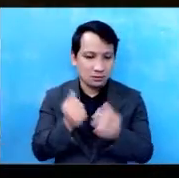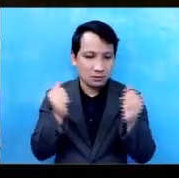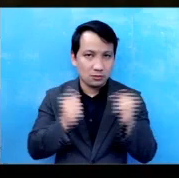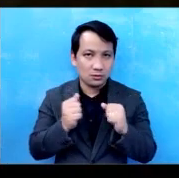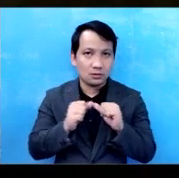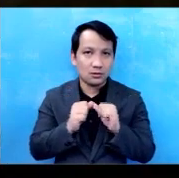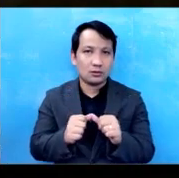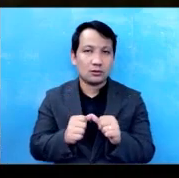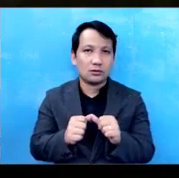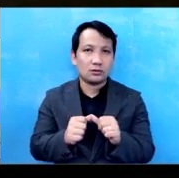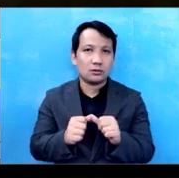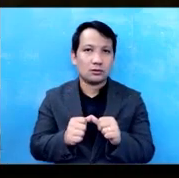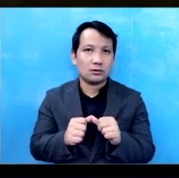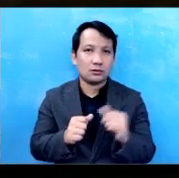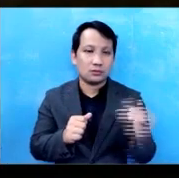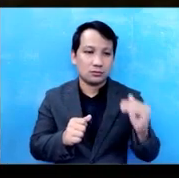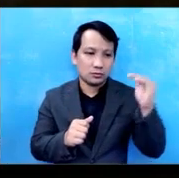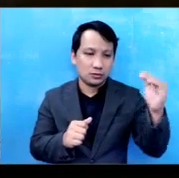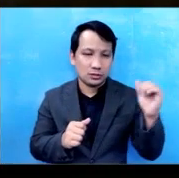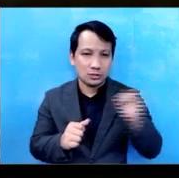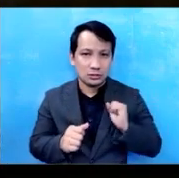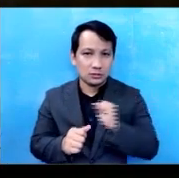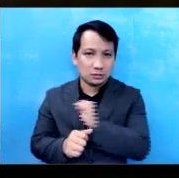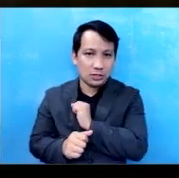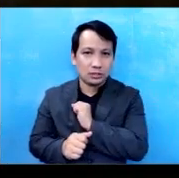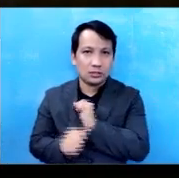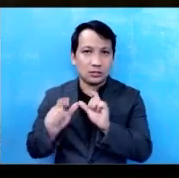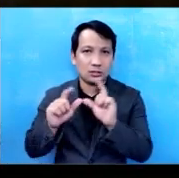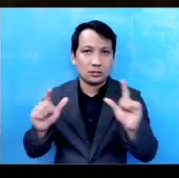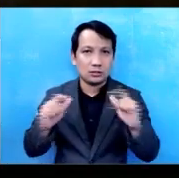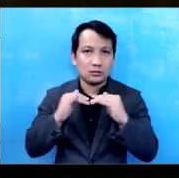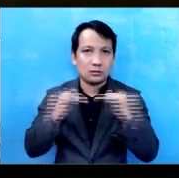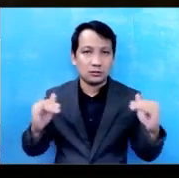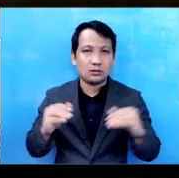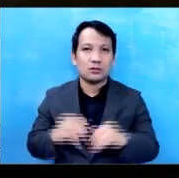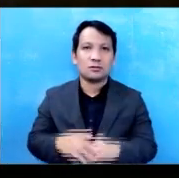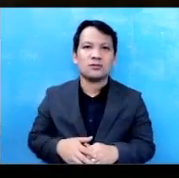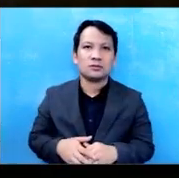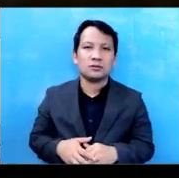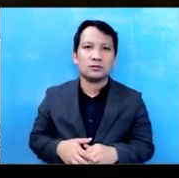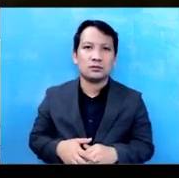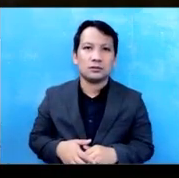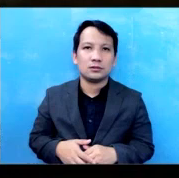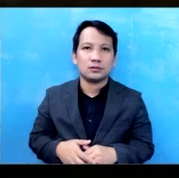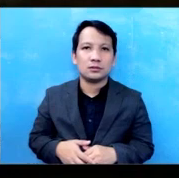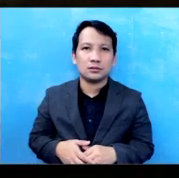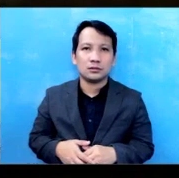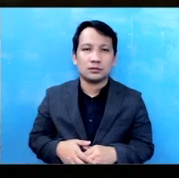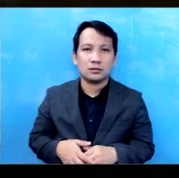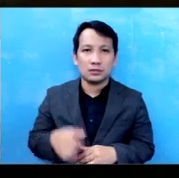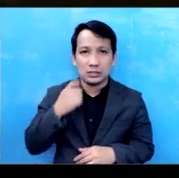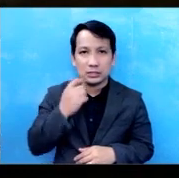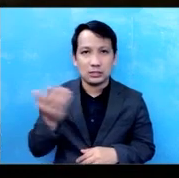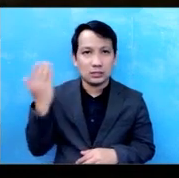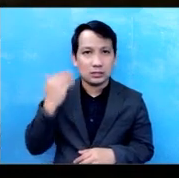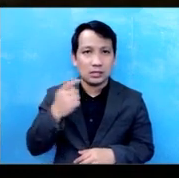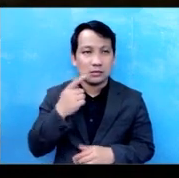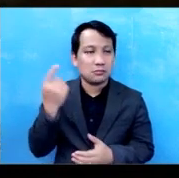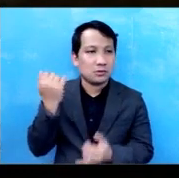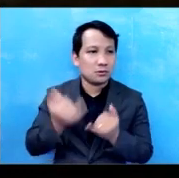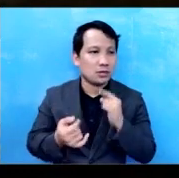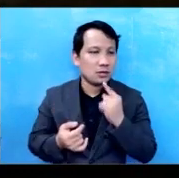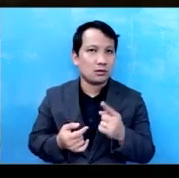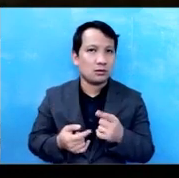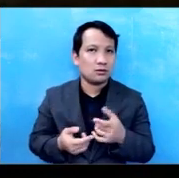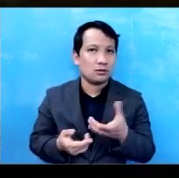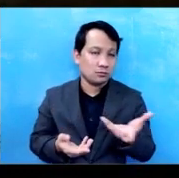at the APRU level, no? So we have a refined measure, no? And when we spoke just last night, he says